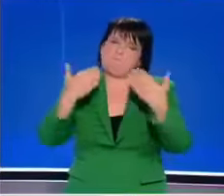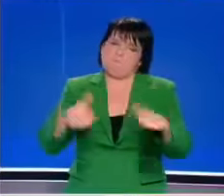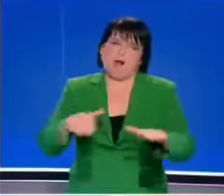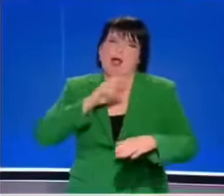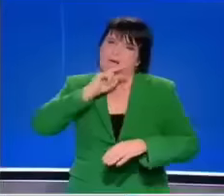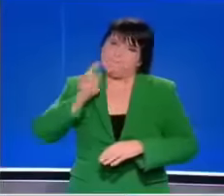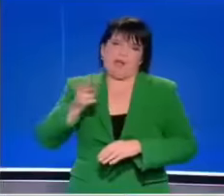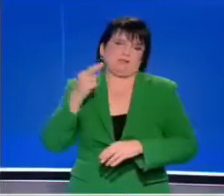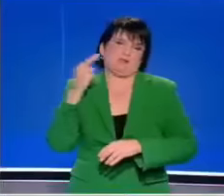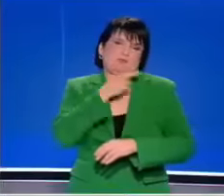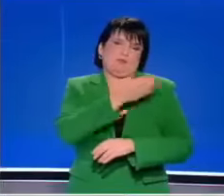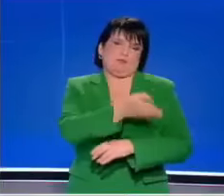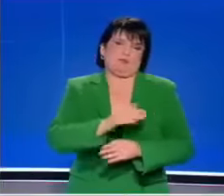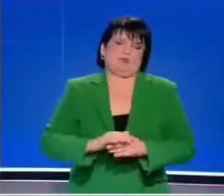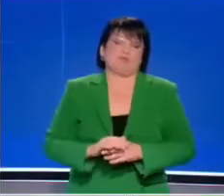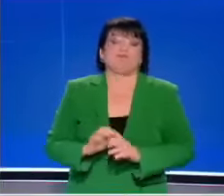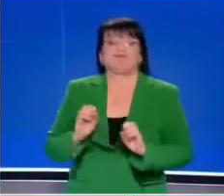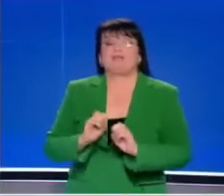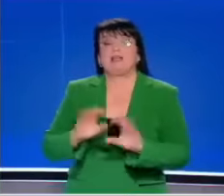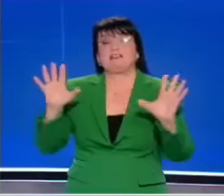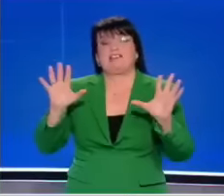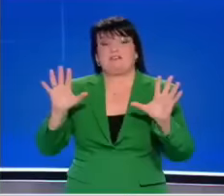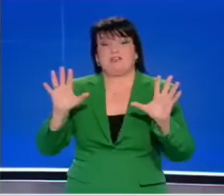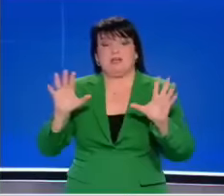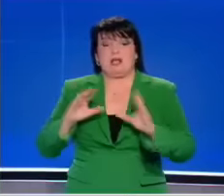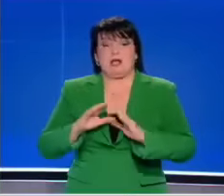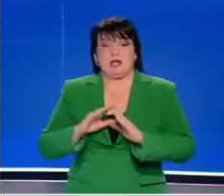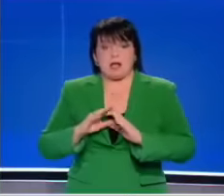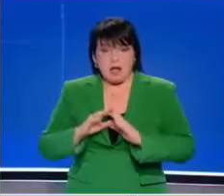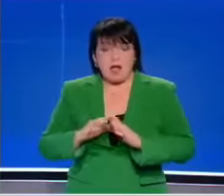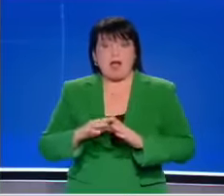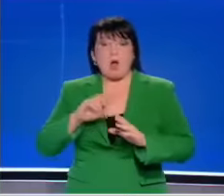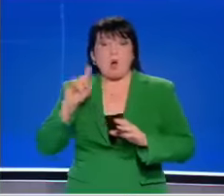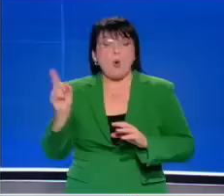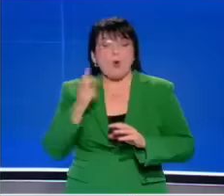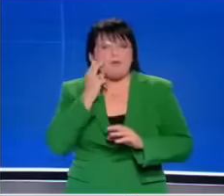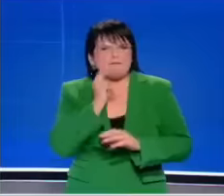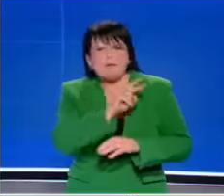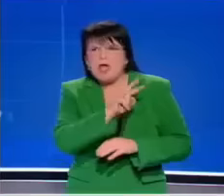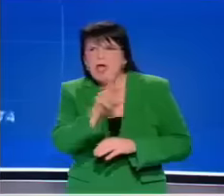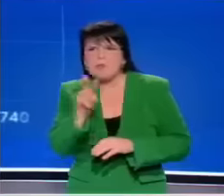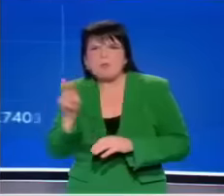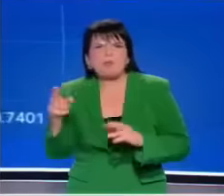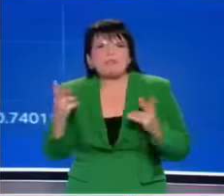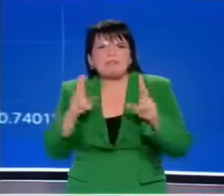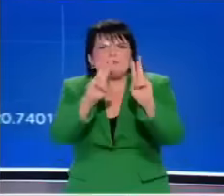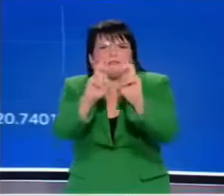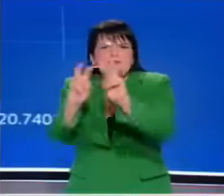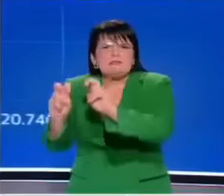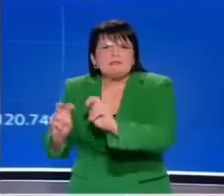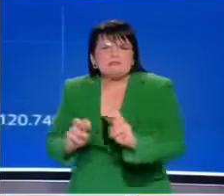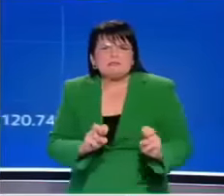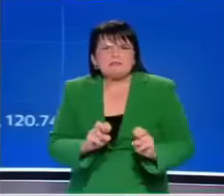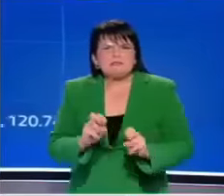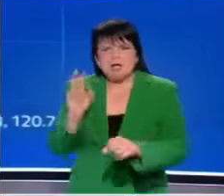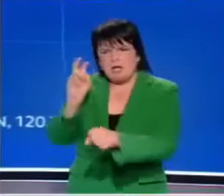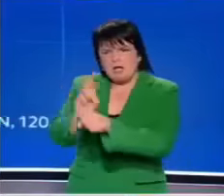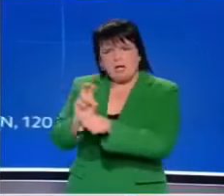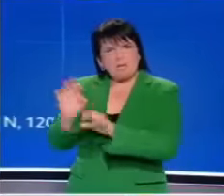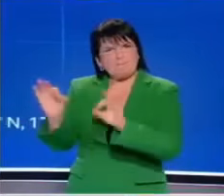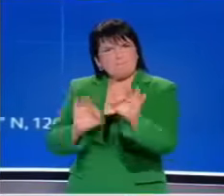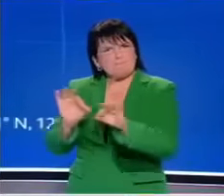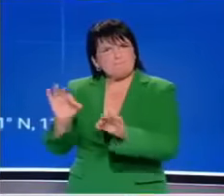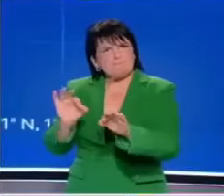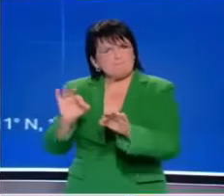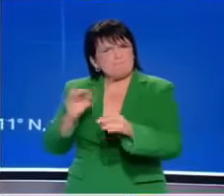βγαίνουν και ξαφνικά λοιπόν βγαίνουν τα paradise papers και βλέπουμε ότι υπάρχουν πράγματα εκεί μέσα που δεν ήτανε στο όθε έσχες